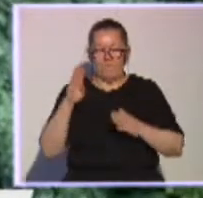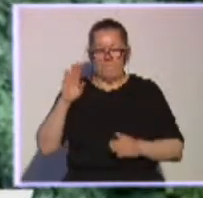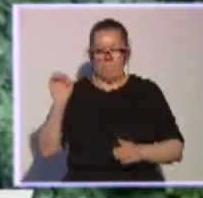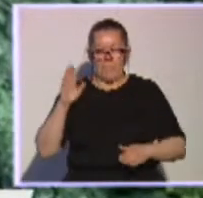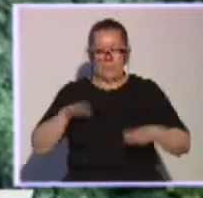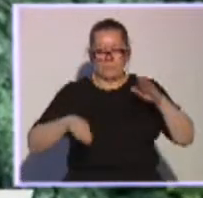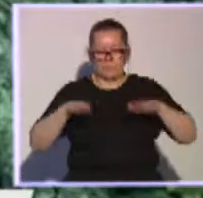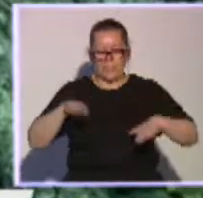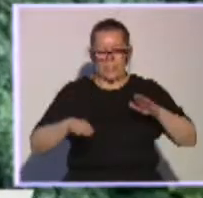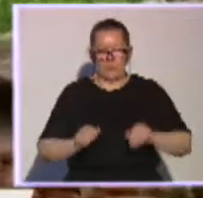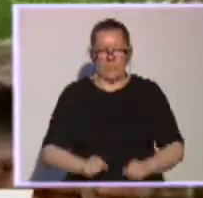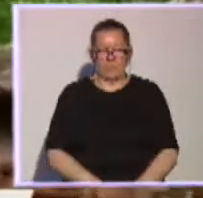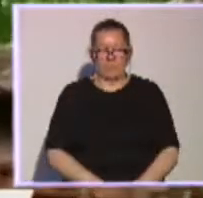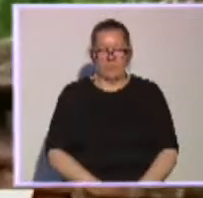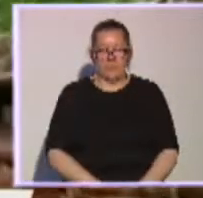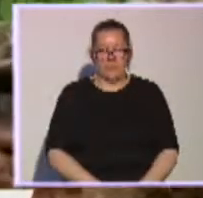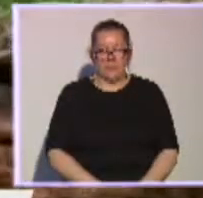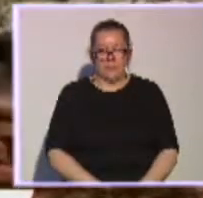cu acel